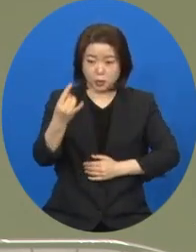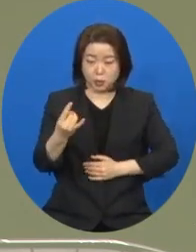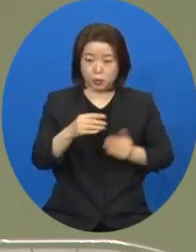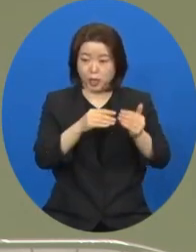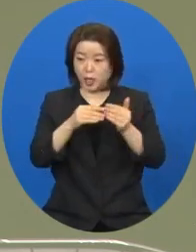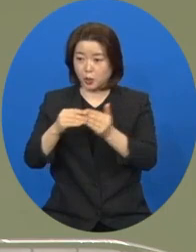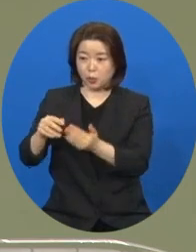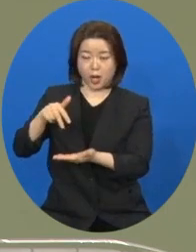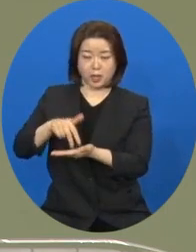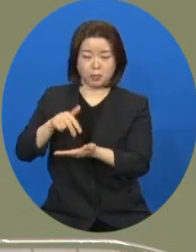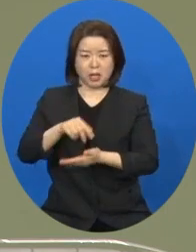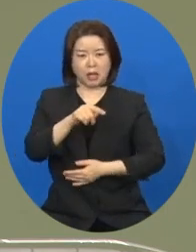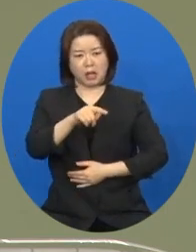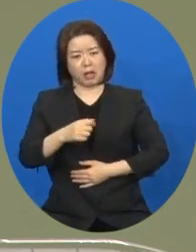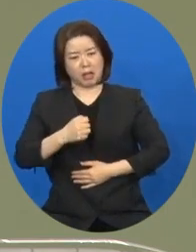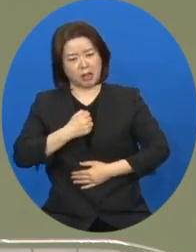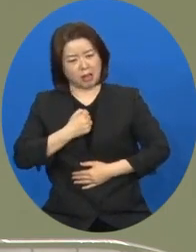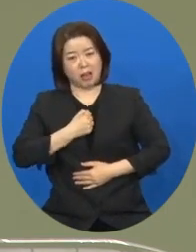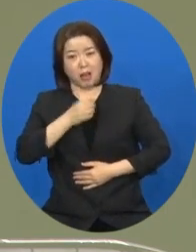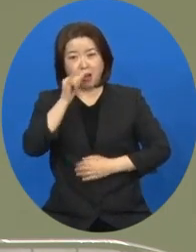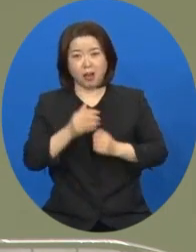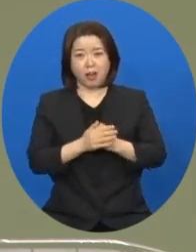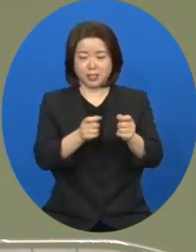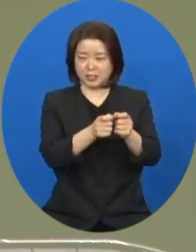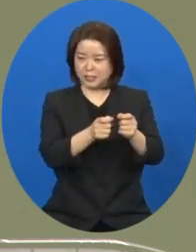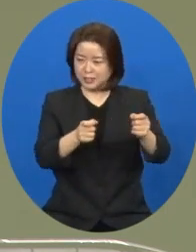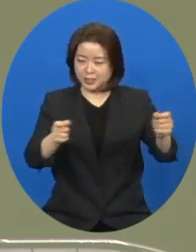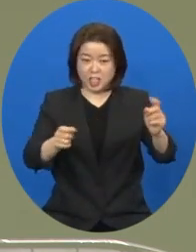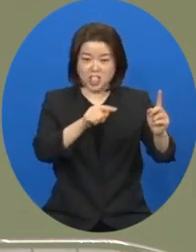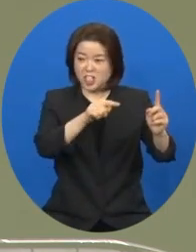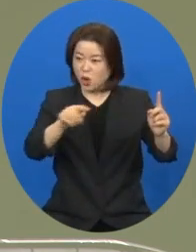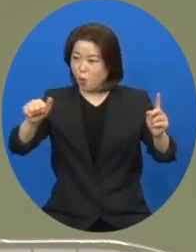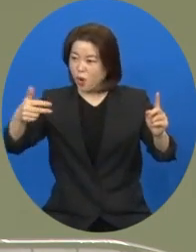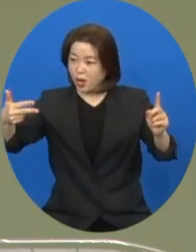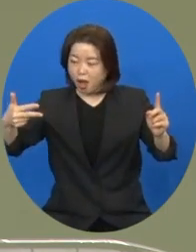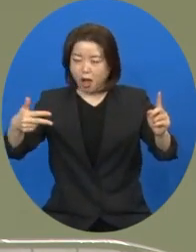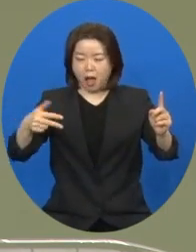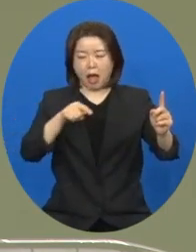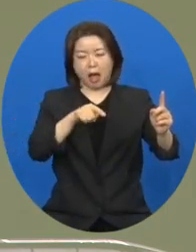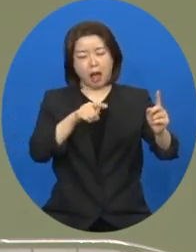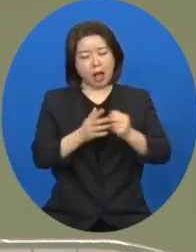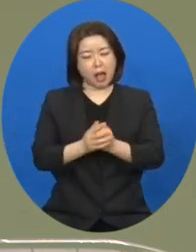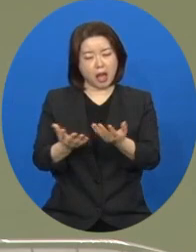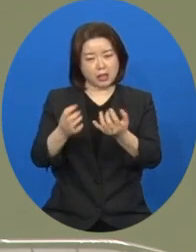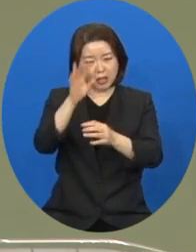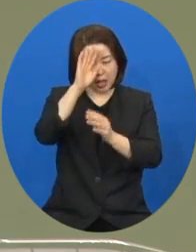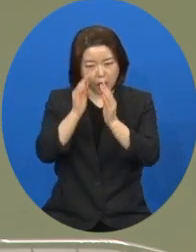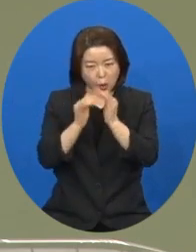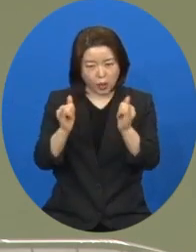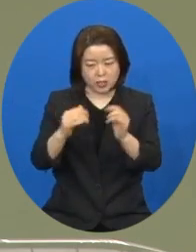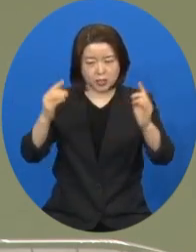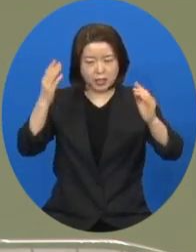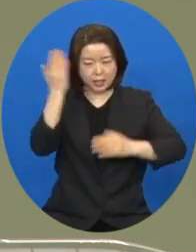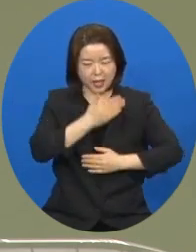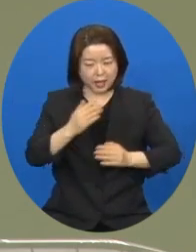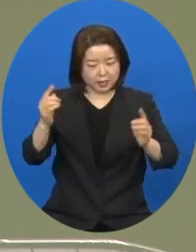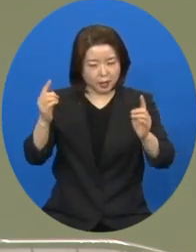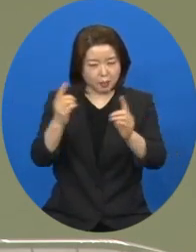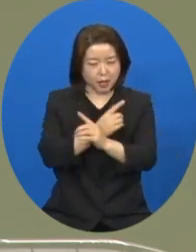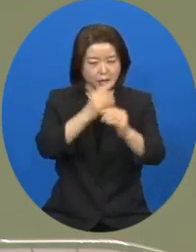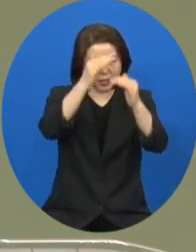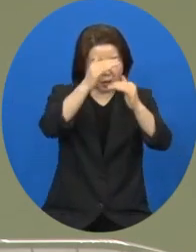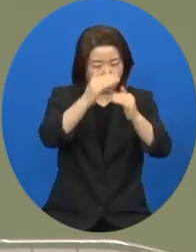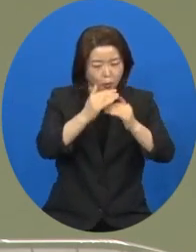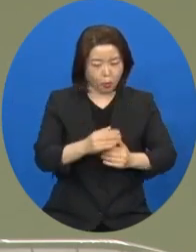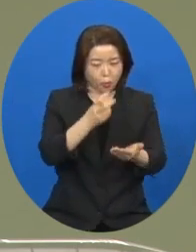입장에서는 참 답답해요. 이 긴 성경을 나 환자가 깨끗하게 되는 과정을